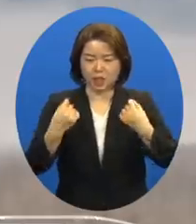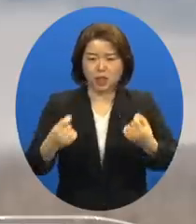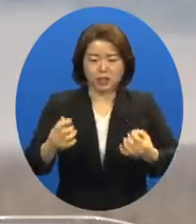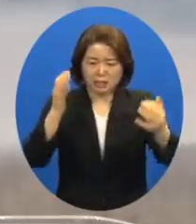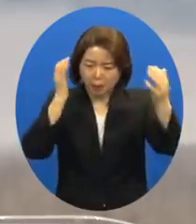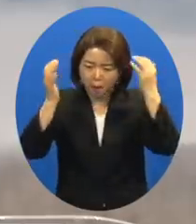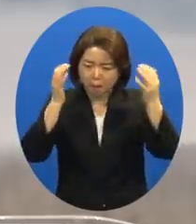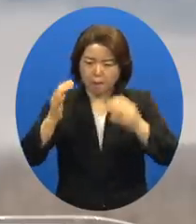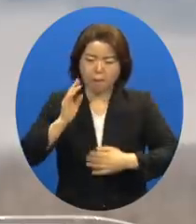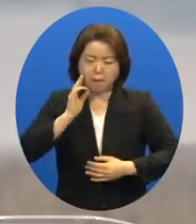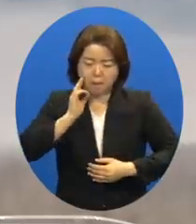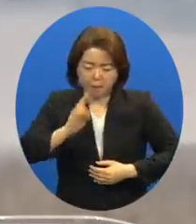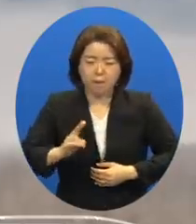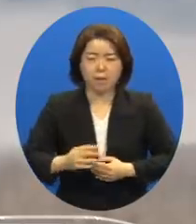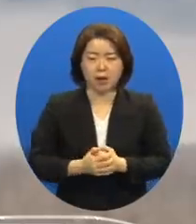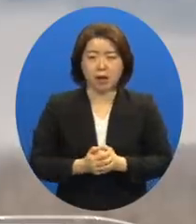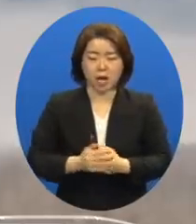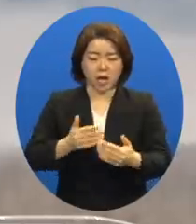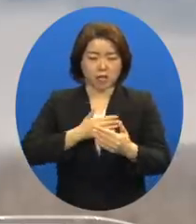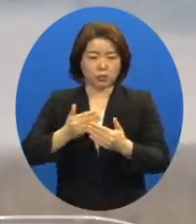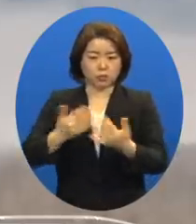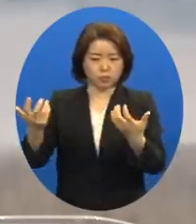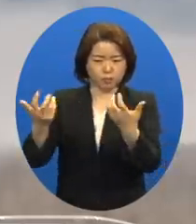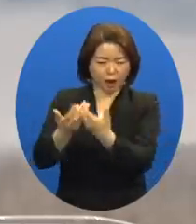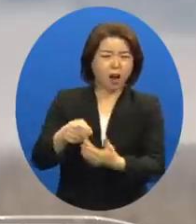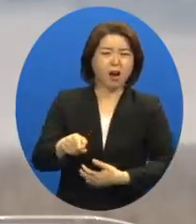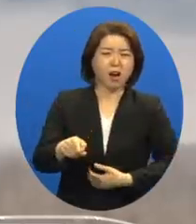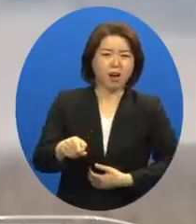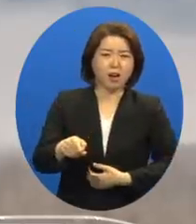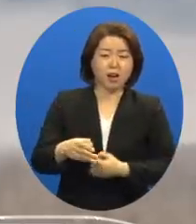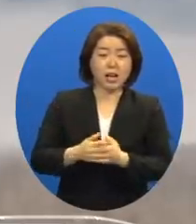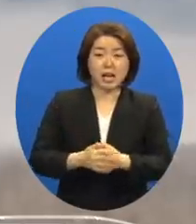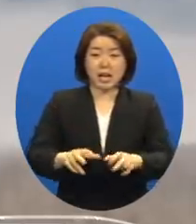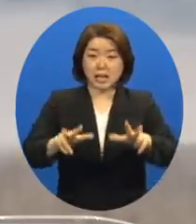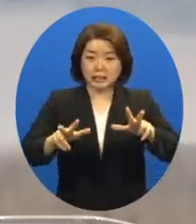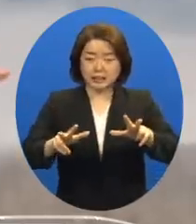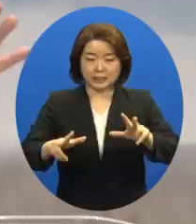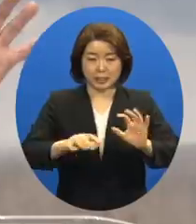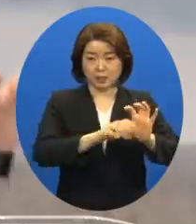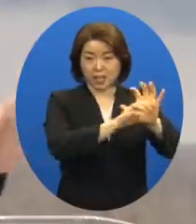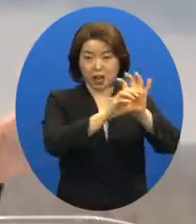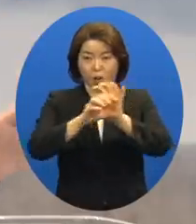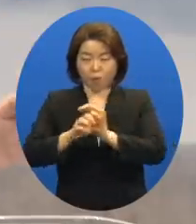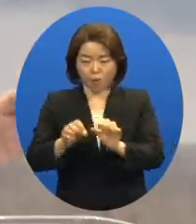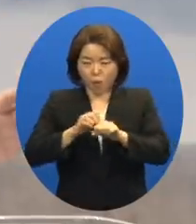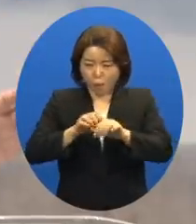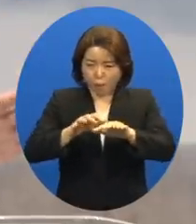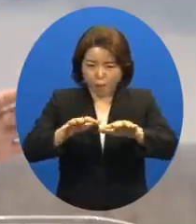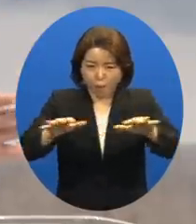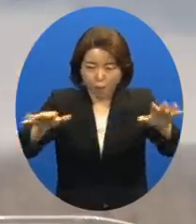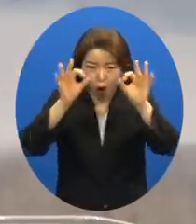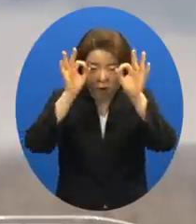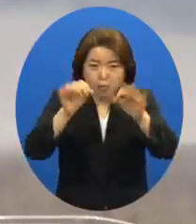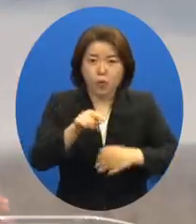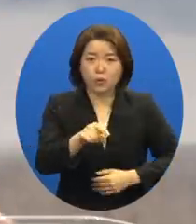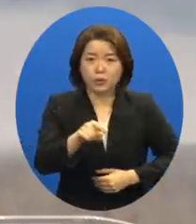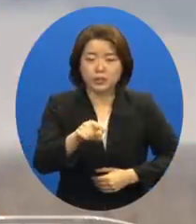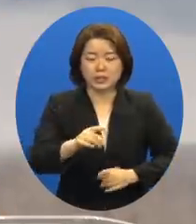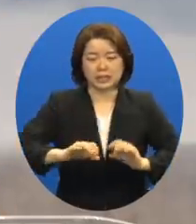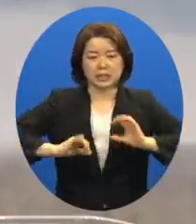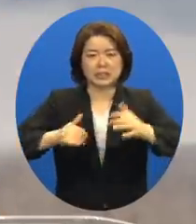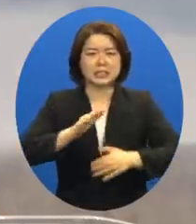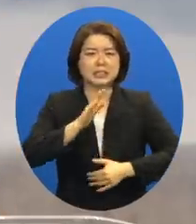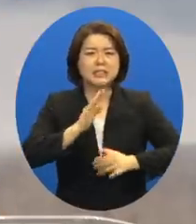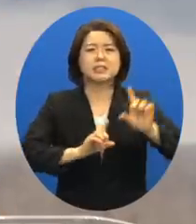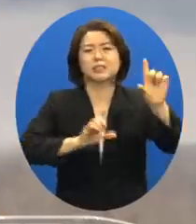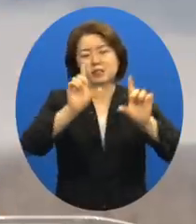너무나 고통스럽고 두려움이 가득합니다. 지금 코로나19 확산으로 인해서 우리가 보는 것이 세상의